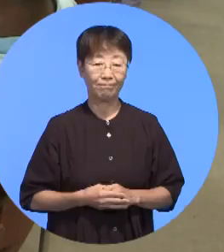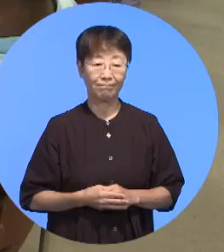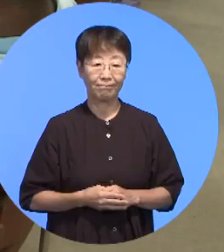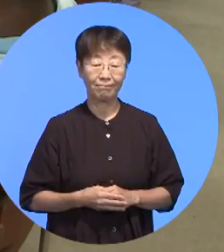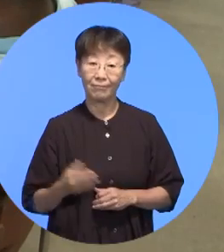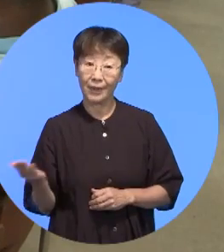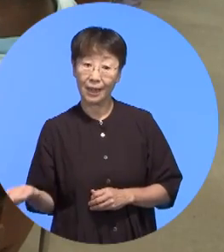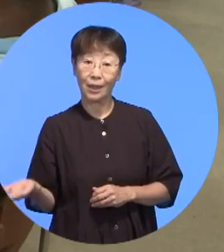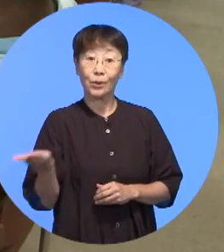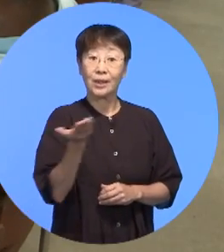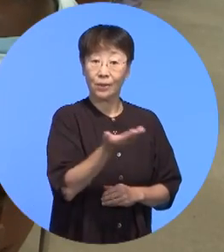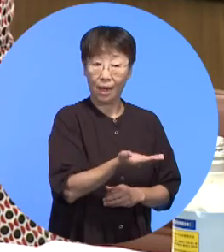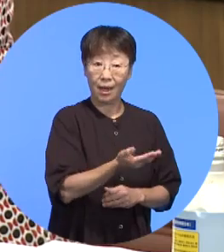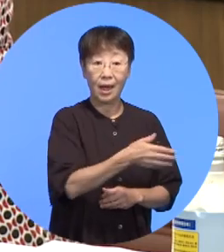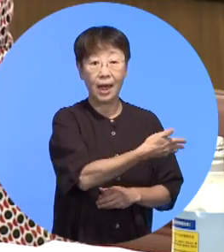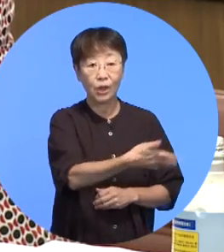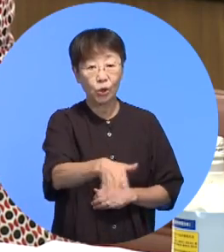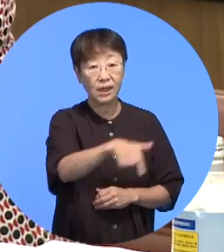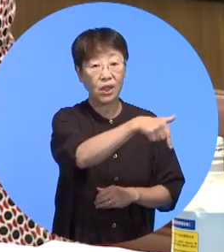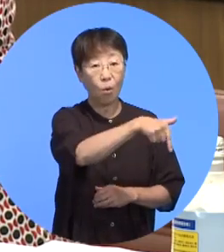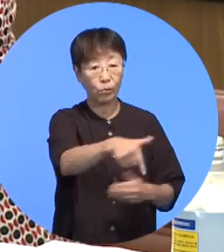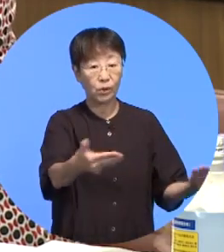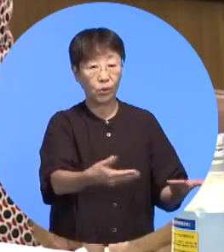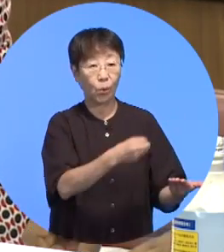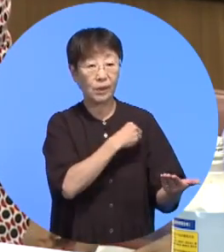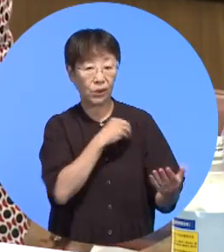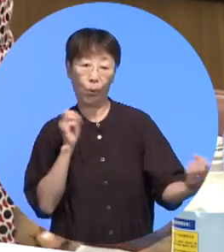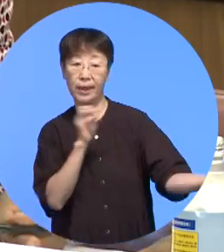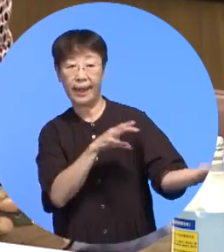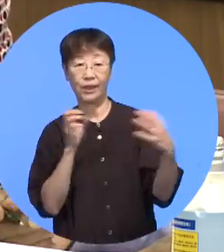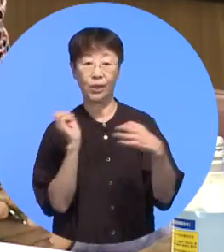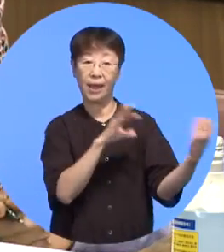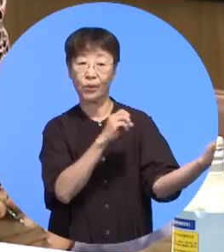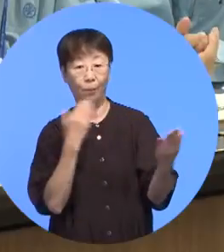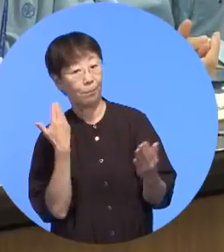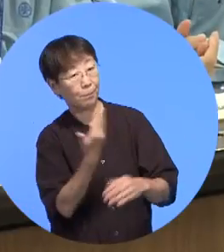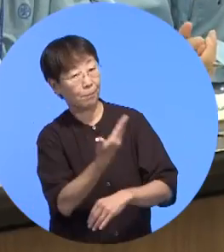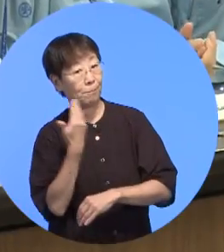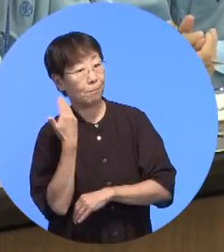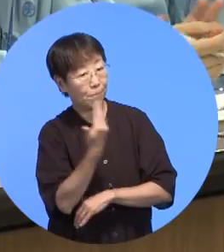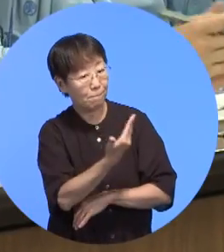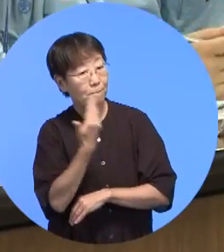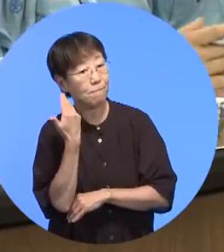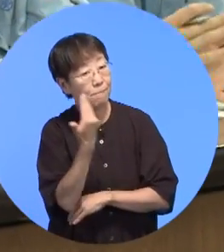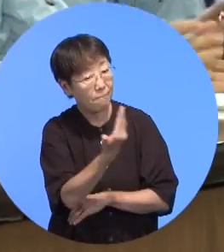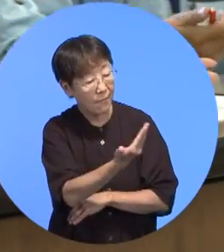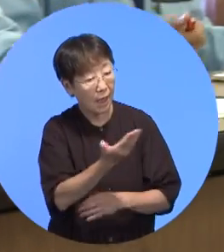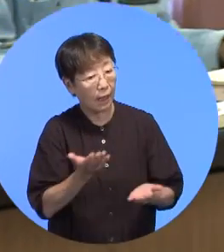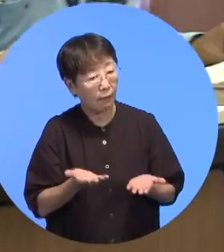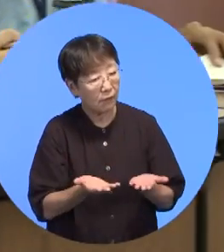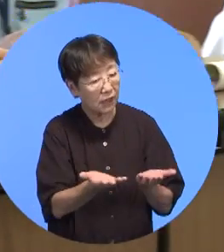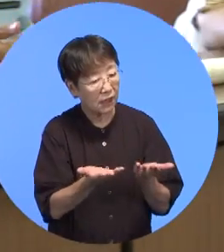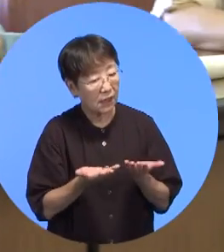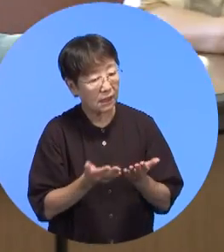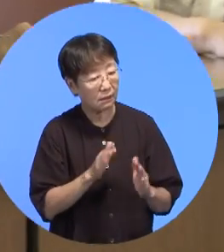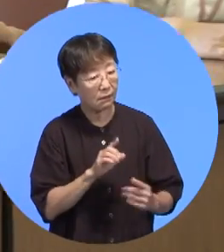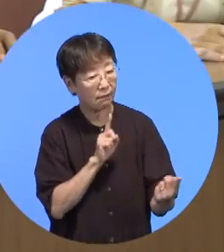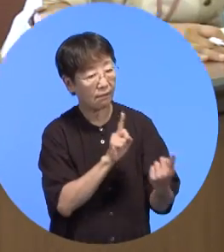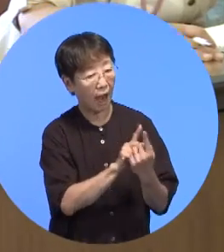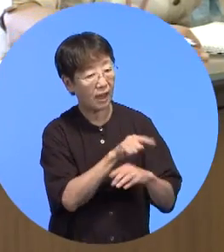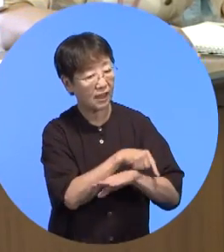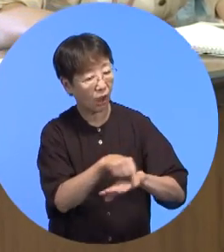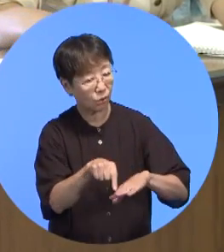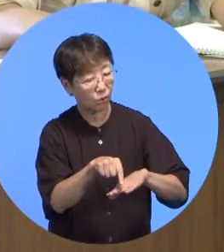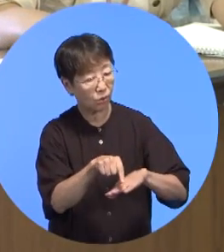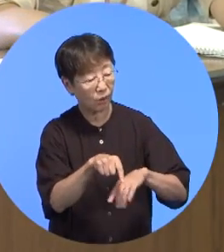片山浄水所の視察が終わると、水道部職員とのディスカッションが行われ、研修員らは施設の地震対